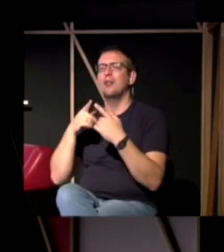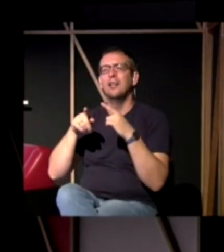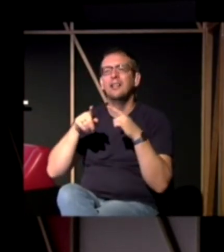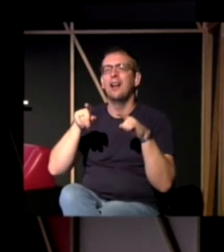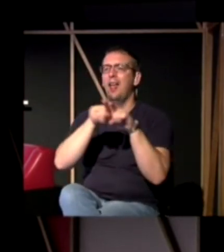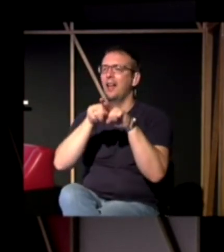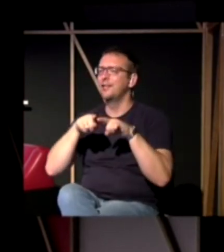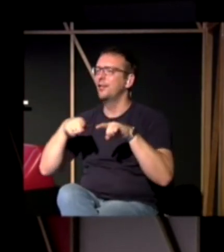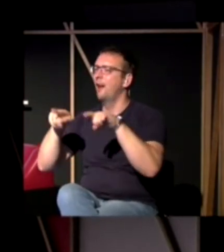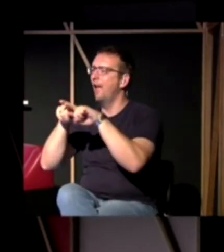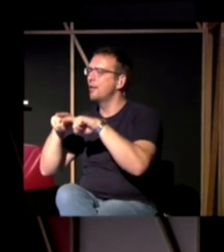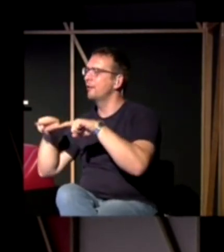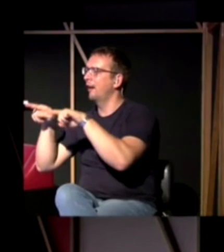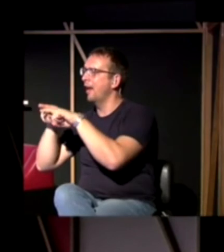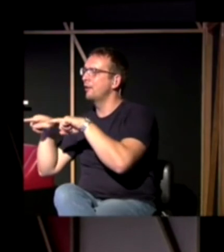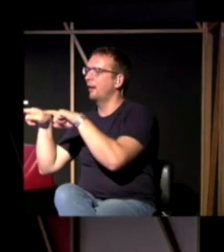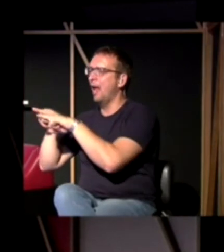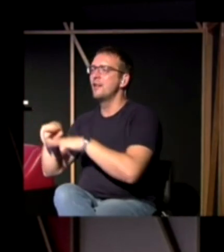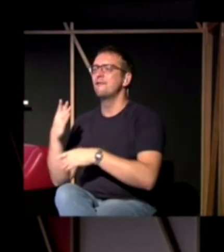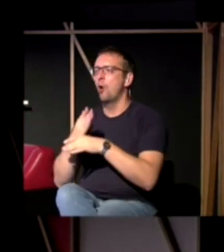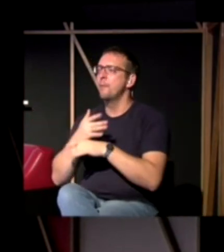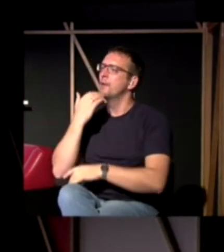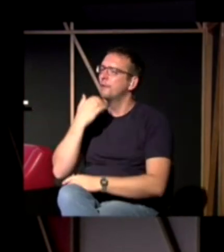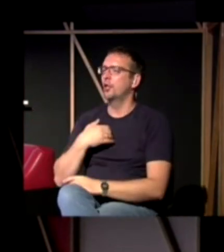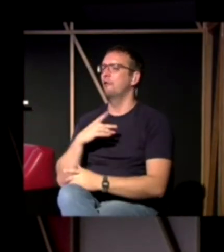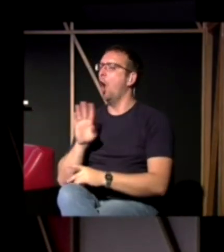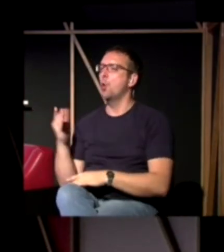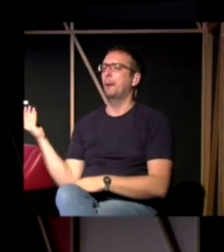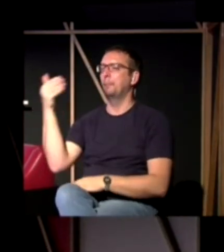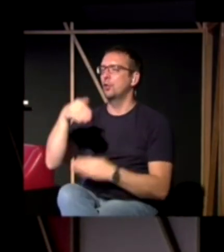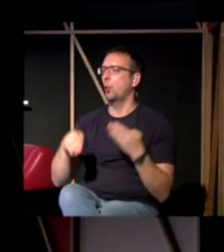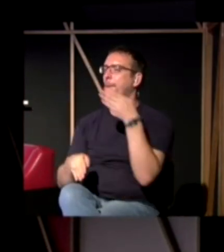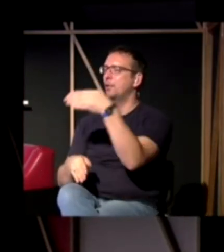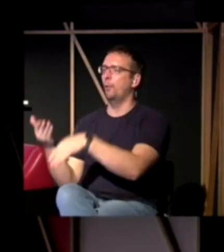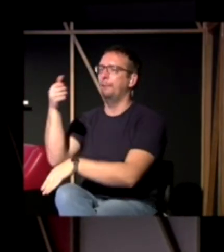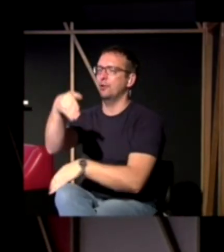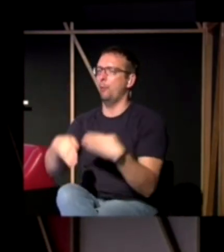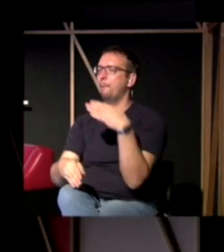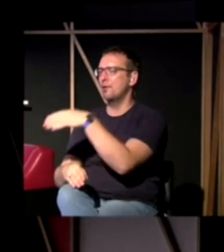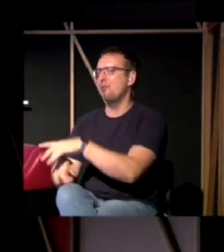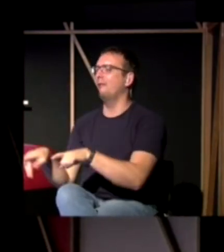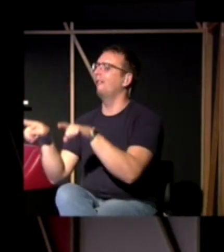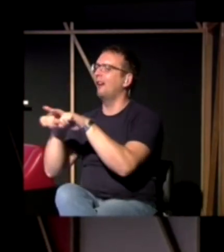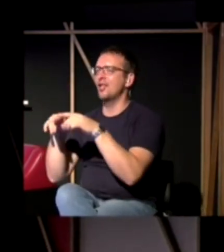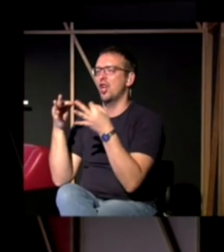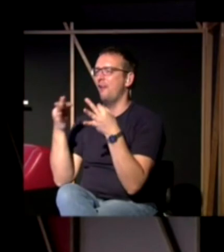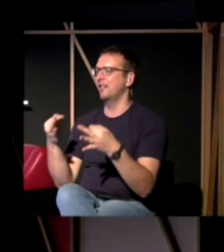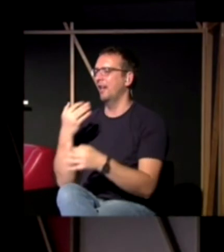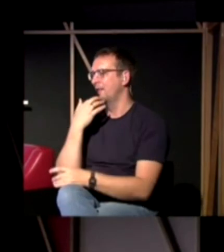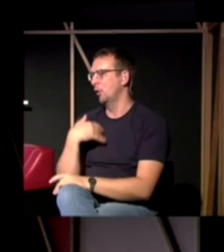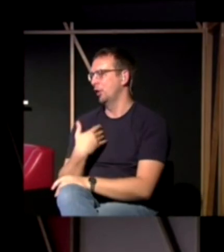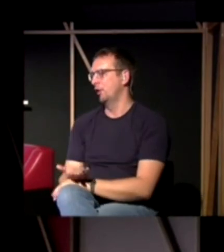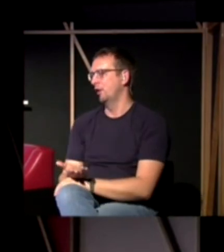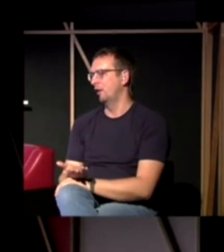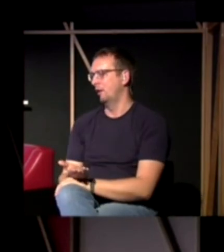внедрить аудиодескрипцию как обязательный элемент доступности на матчах, например, Еврокубков. На матчах Еврокубков